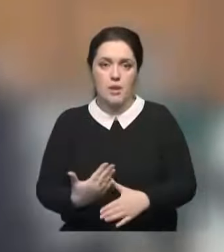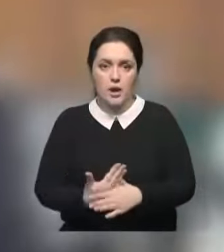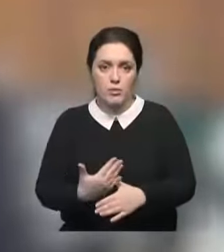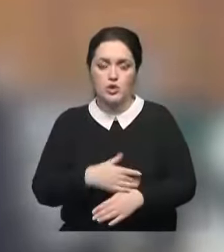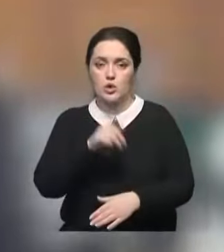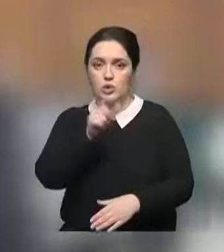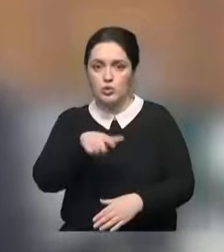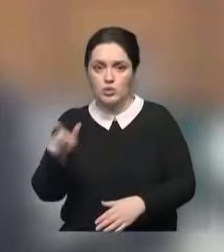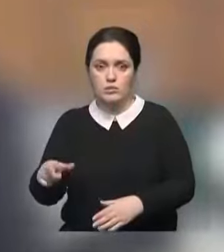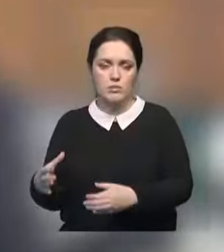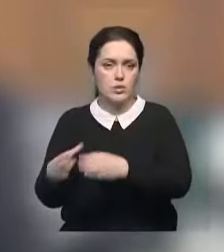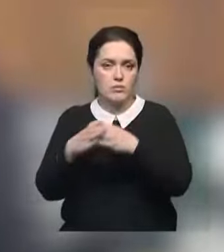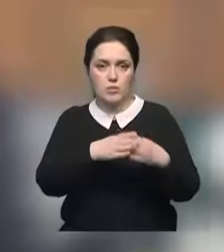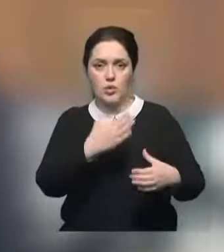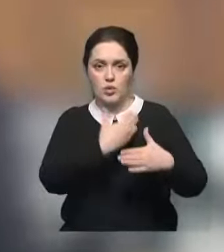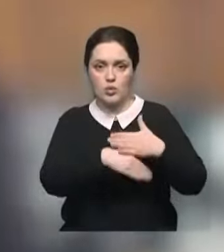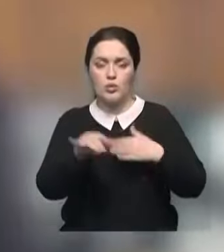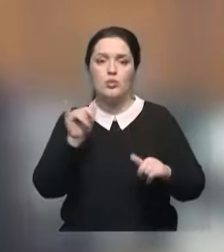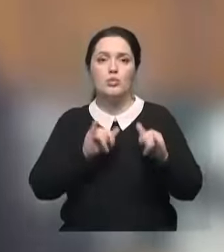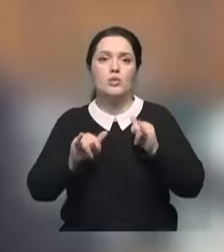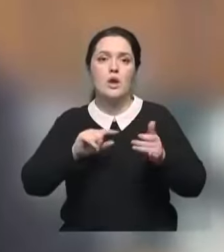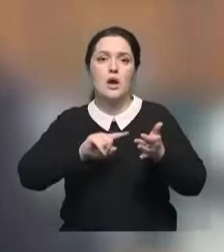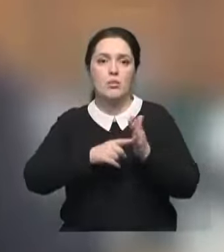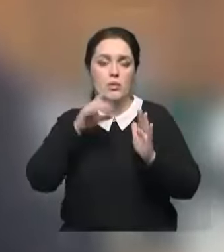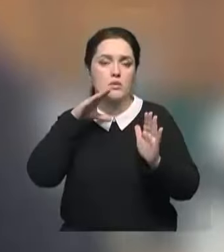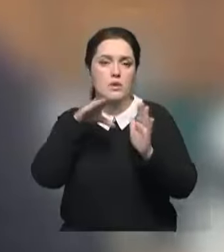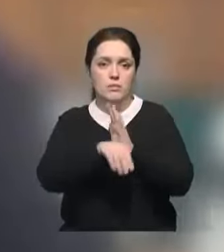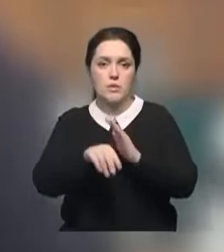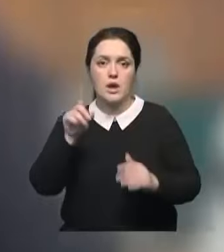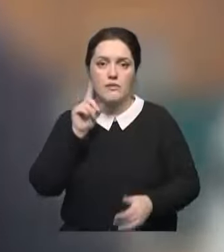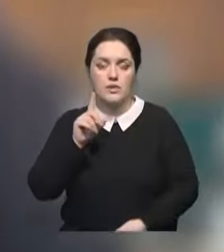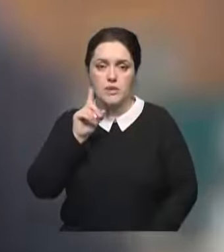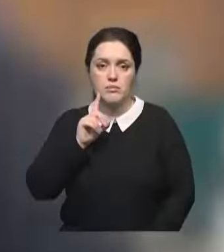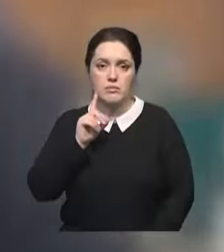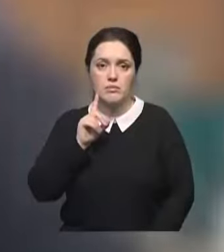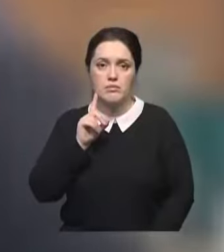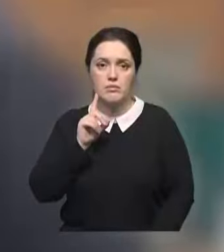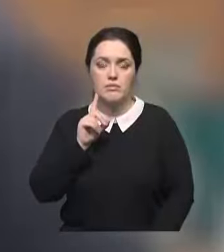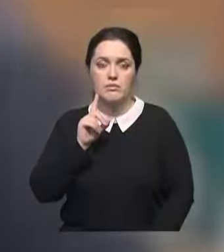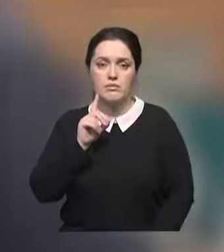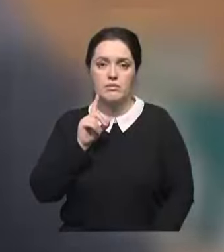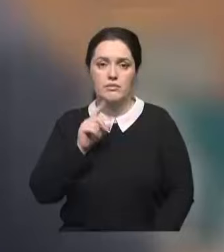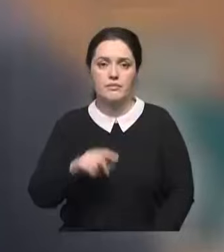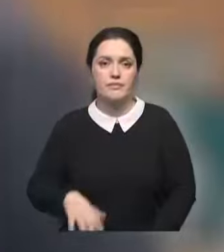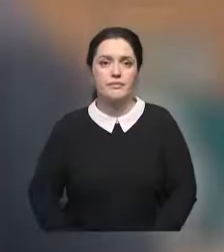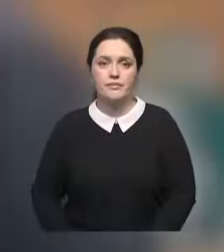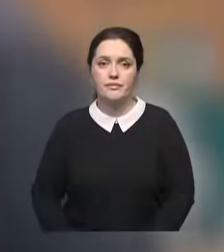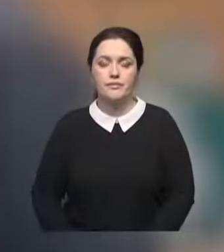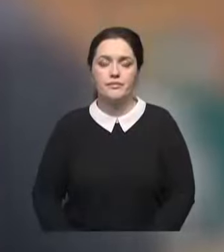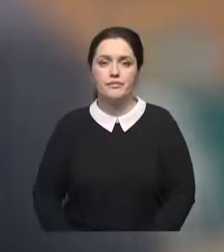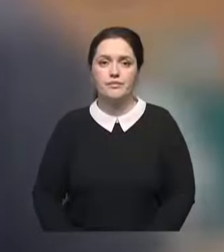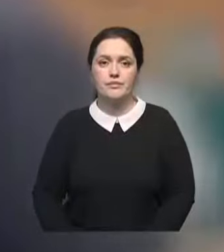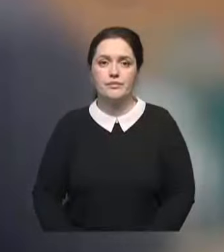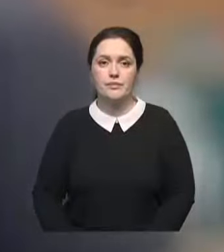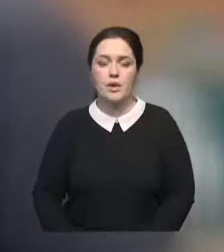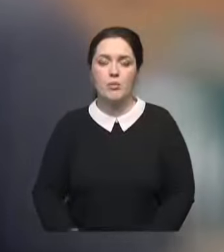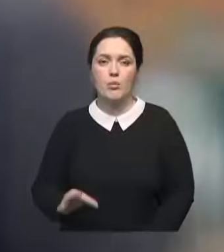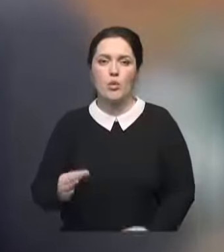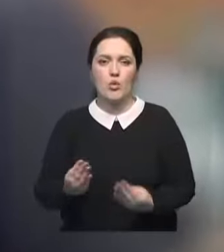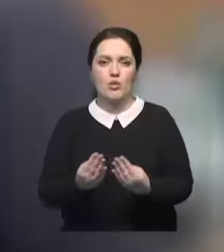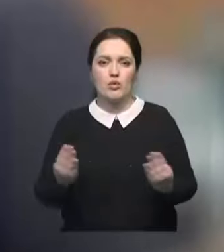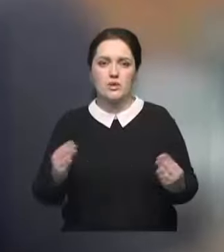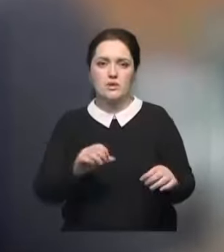людям эвакуироваться. Пункты размещения, где мы купили этот опыт. Эту работу уже не будем начать. По дамбе